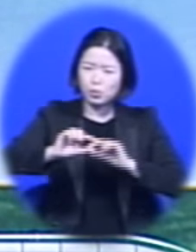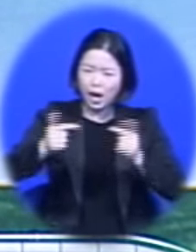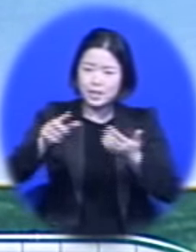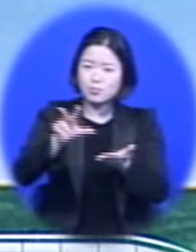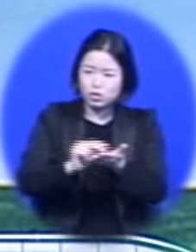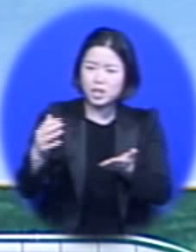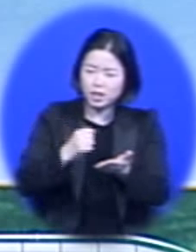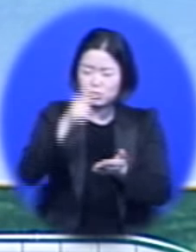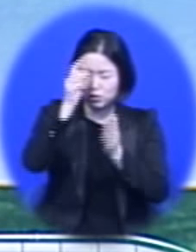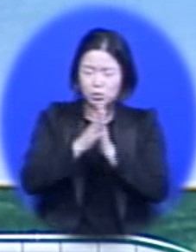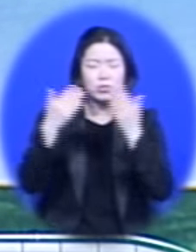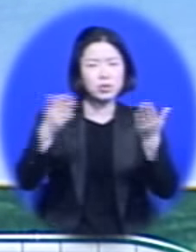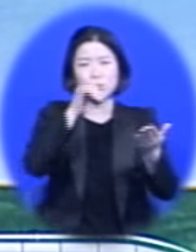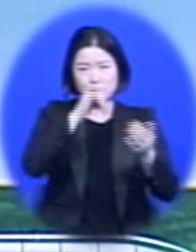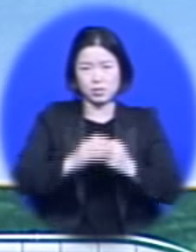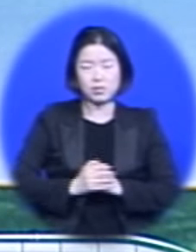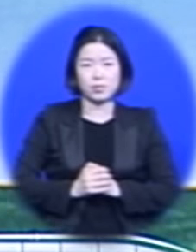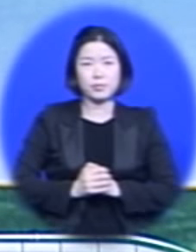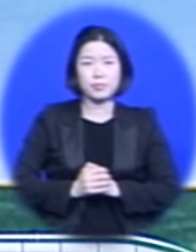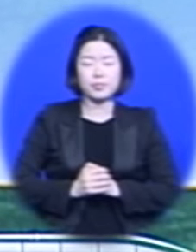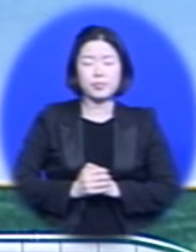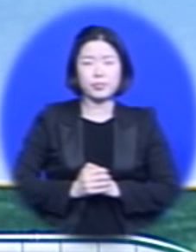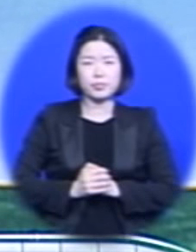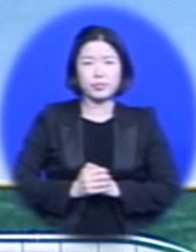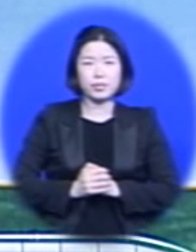가지고 기도하는 거예요.